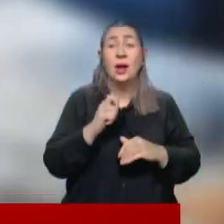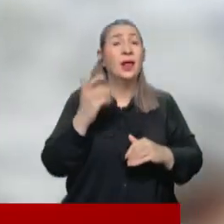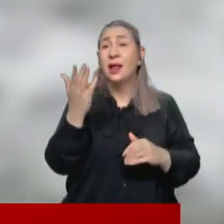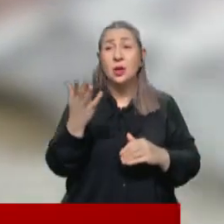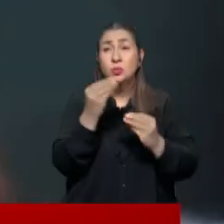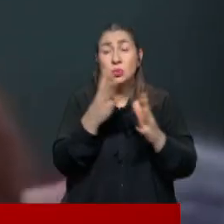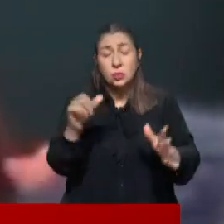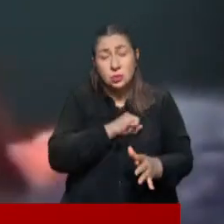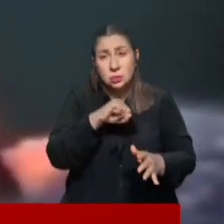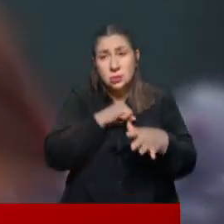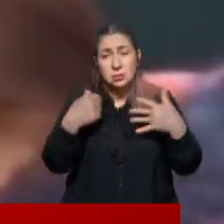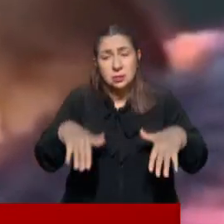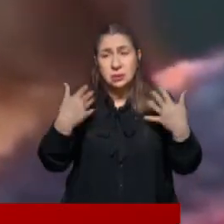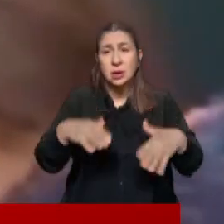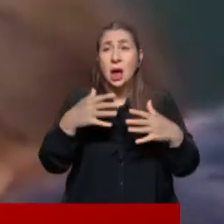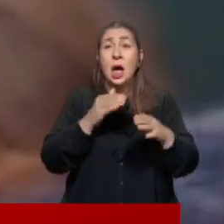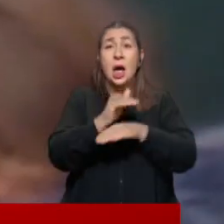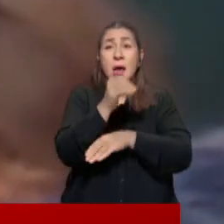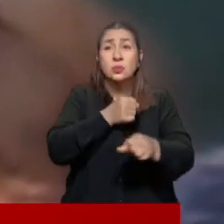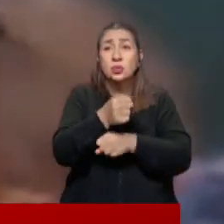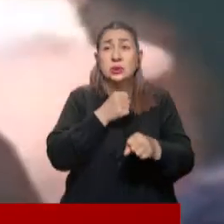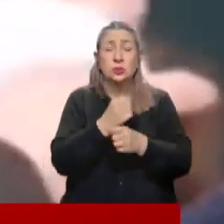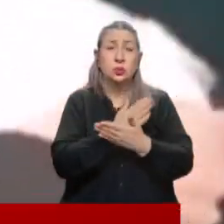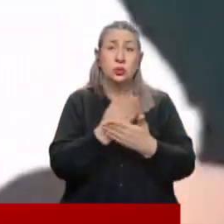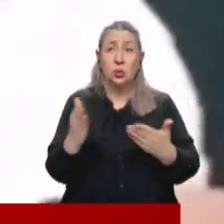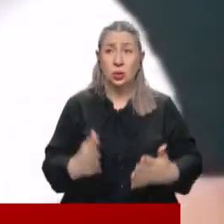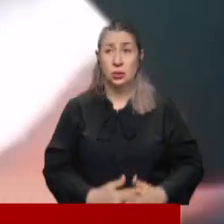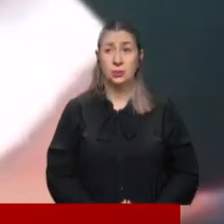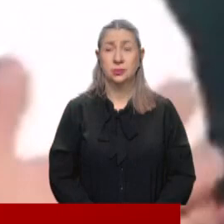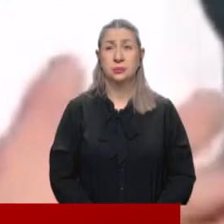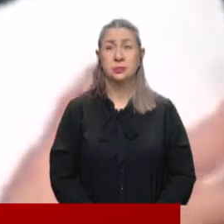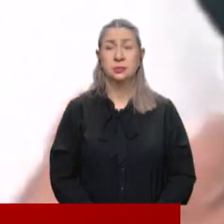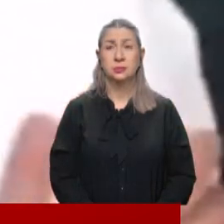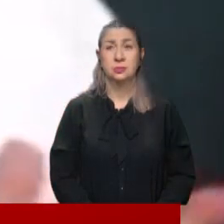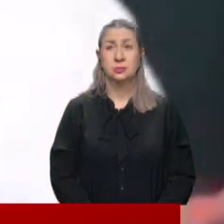siviller büyük korku ve panik içinde hayat mücadelesi sürüyor buz